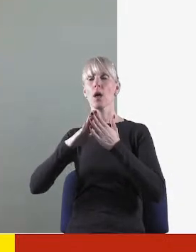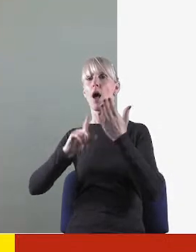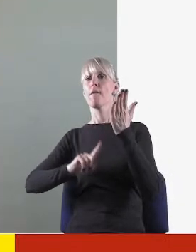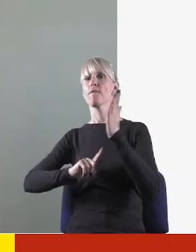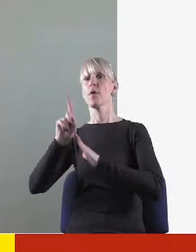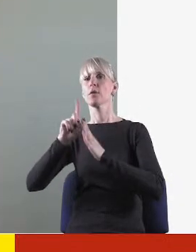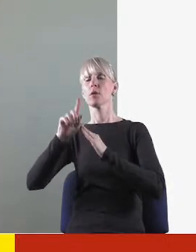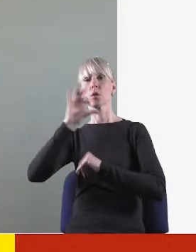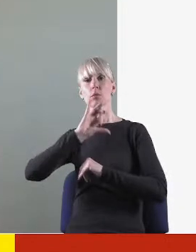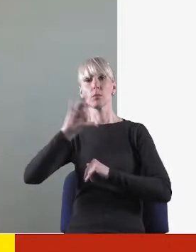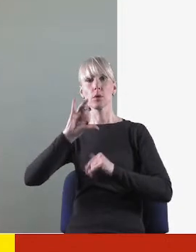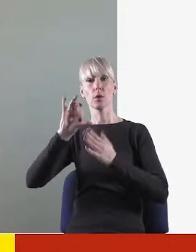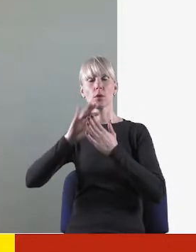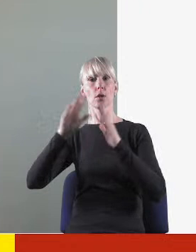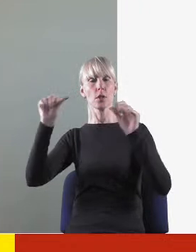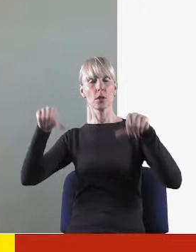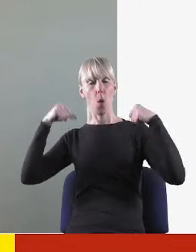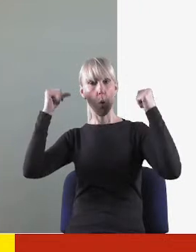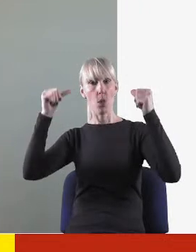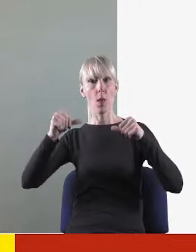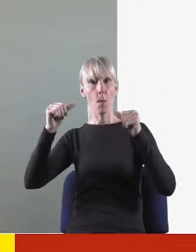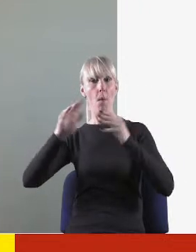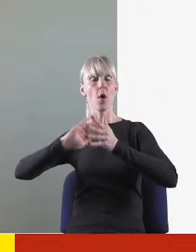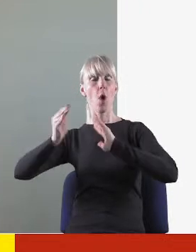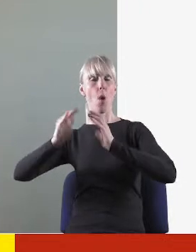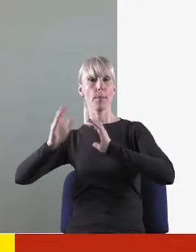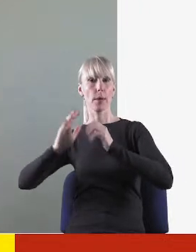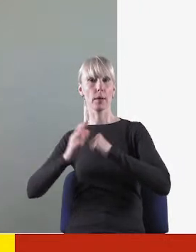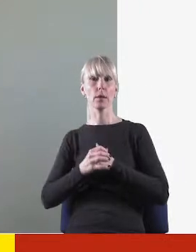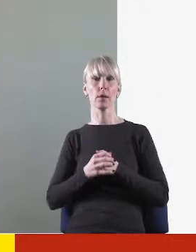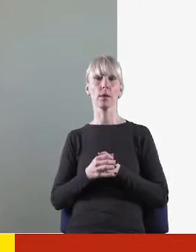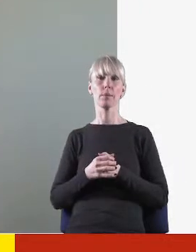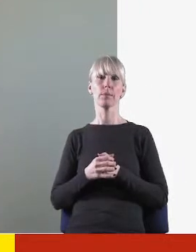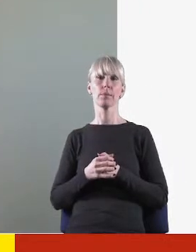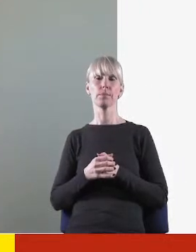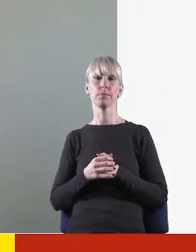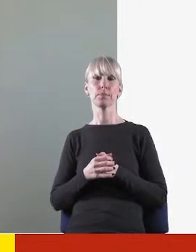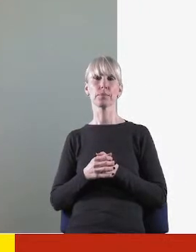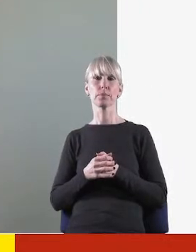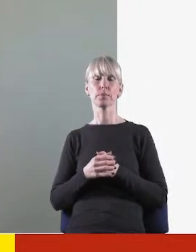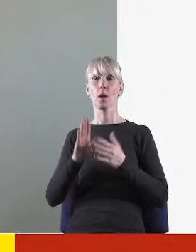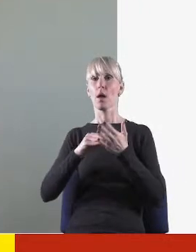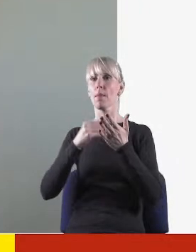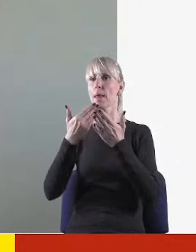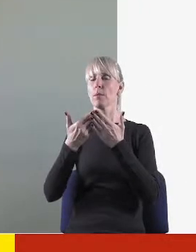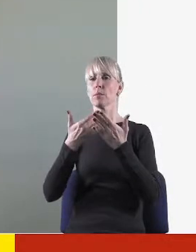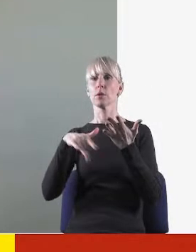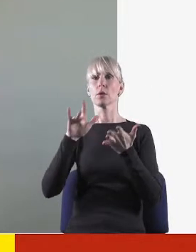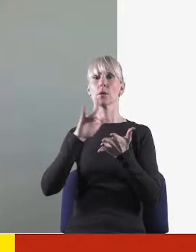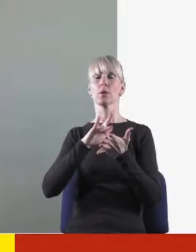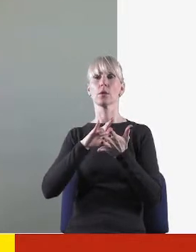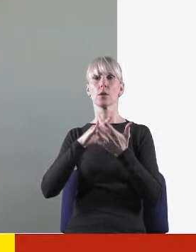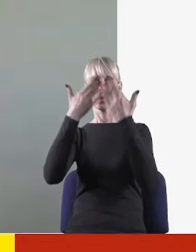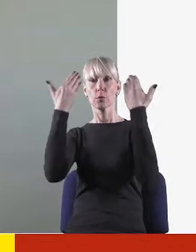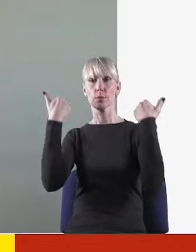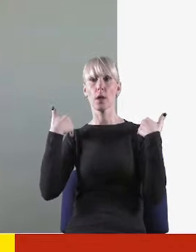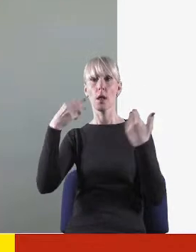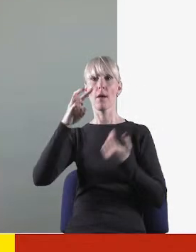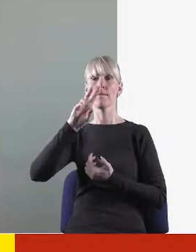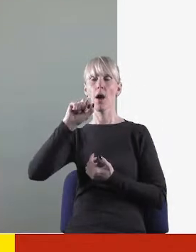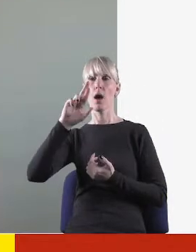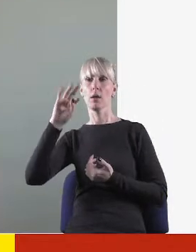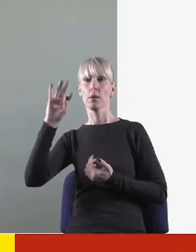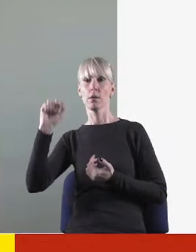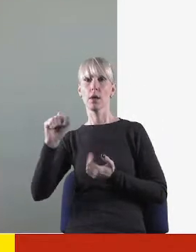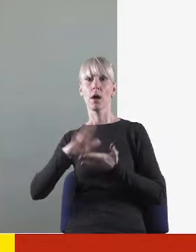wysokospecjalistycznych ośrodkach całodobowej opieki psychiatrycznej, a więc między innymi szpital w Warcie i szpital